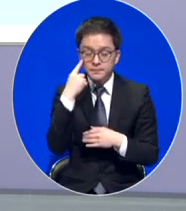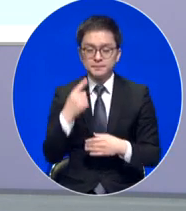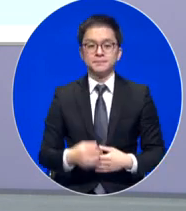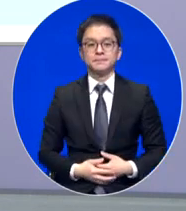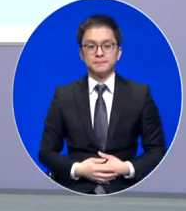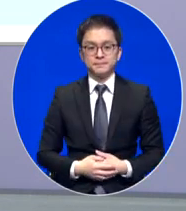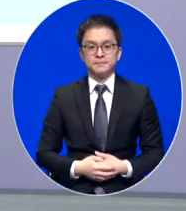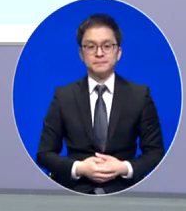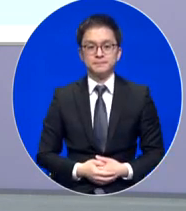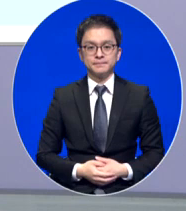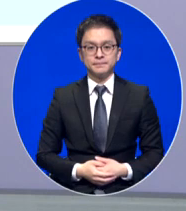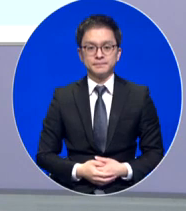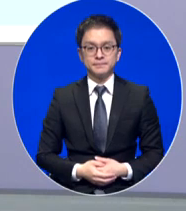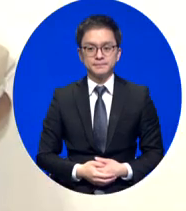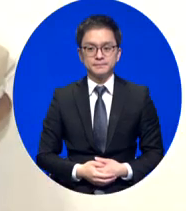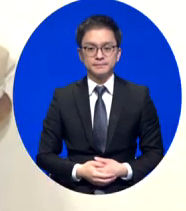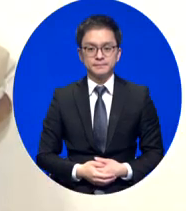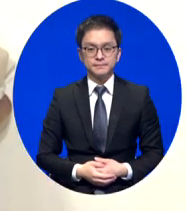자세하게 확인할 수 있습니다.